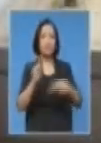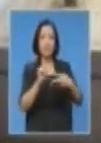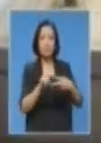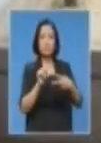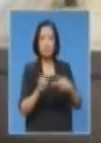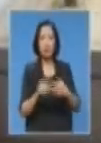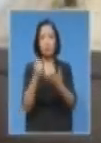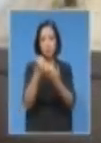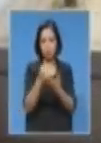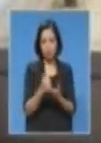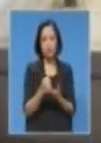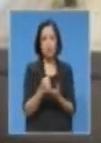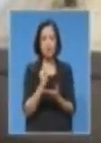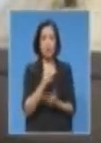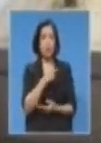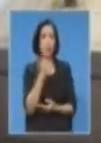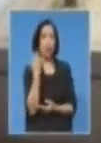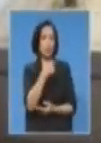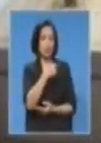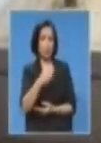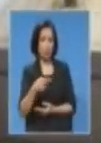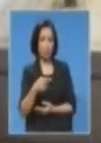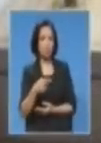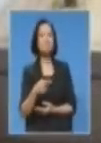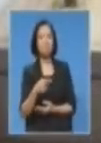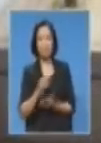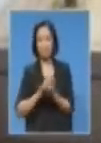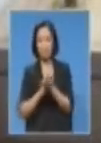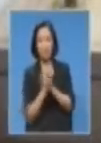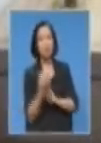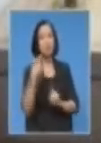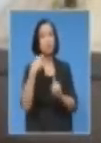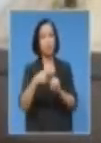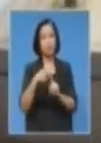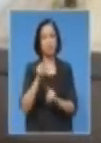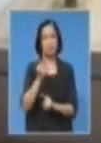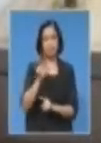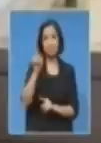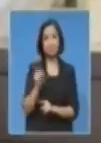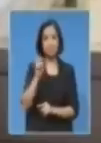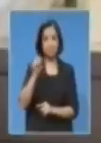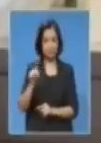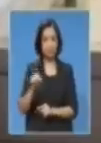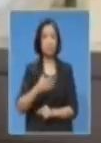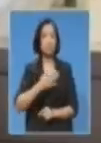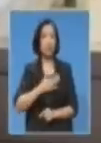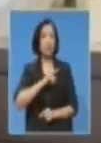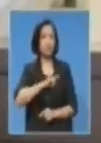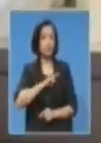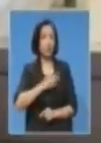จุดให้เศรษฐกิจที่แทนที่จะติดลบกลายมาเป็นบวก 3% ได้หน้าที่ผมก็คือจะมาเล่าให้ฟังว่